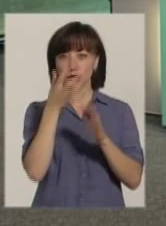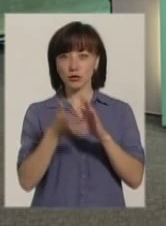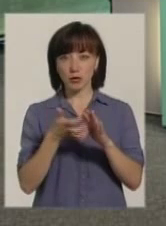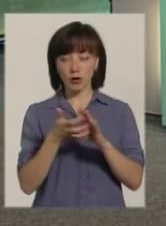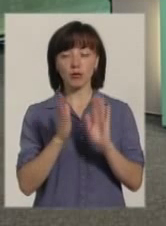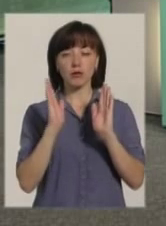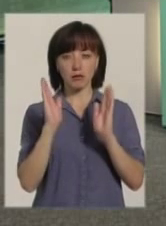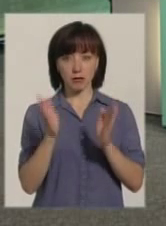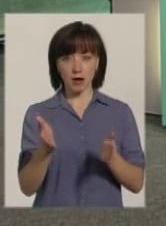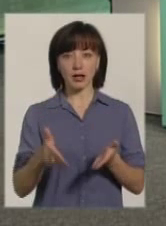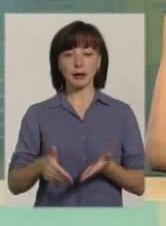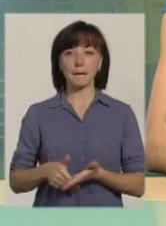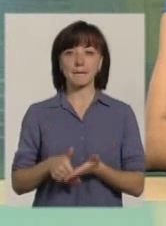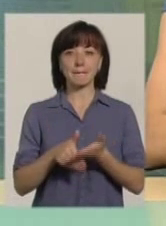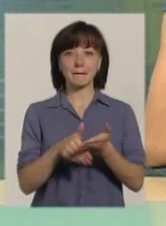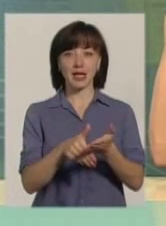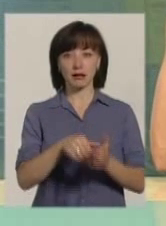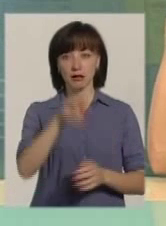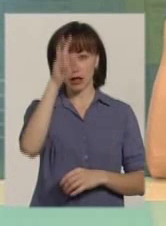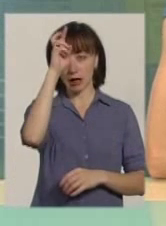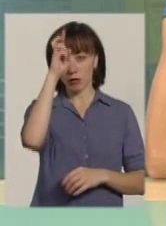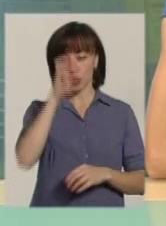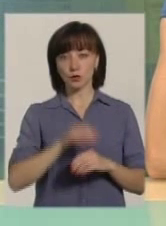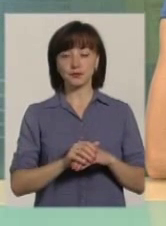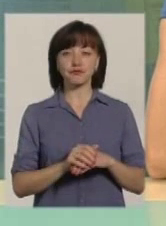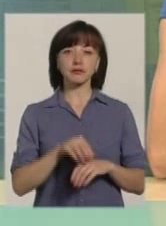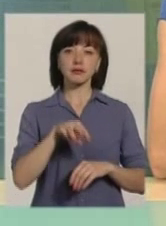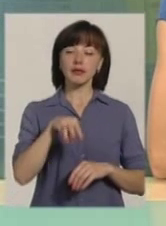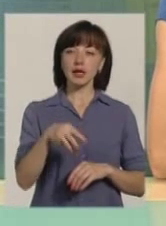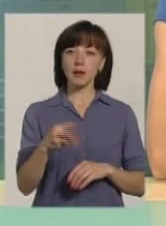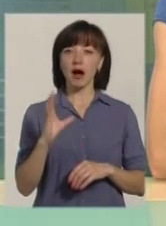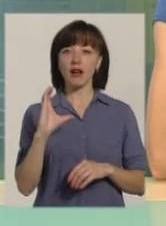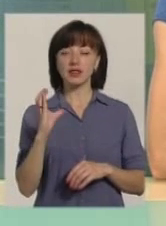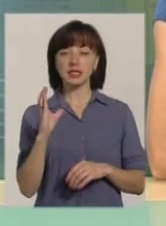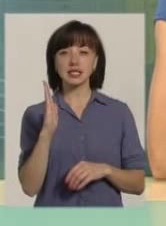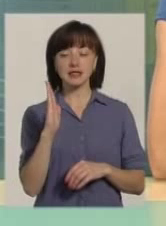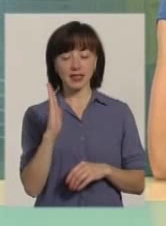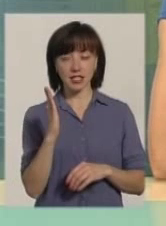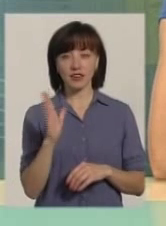мати підтримку. Михайло Васильович, практично всі області затвердили оті